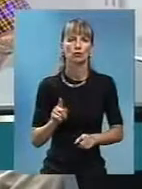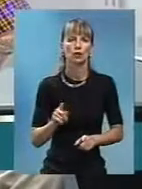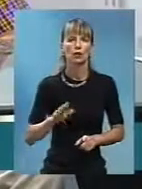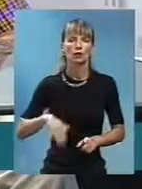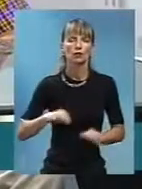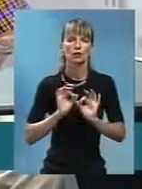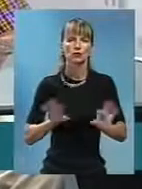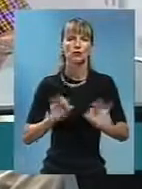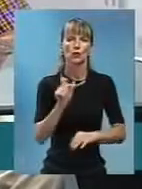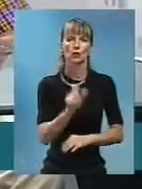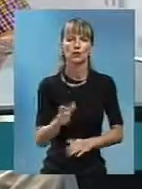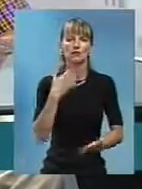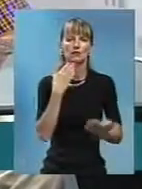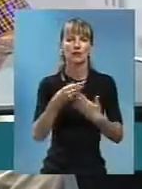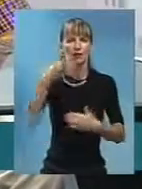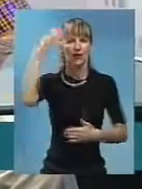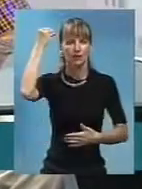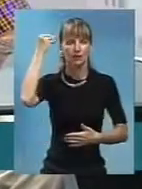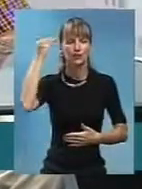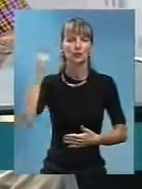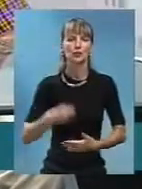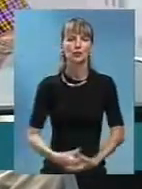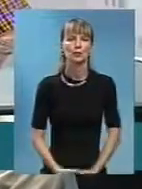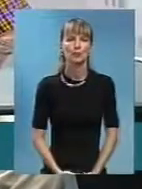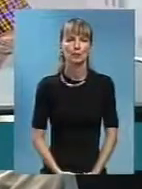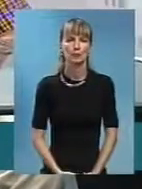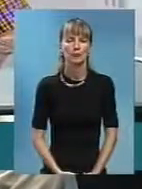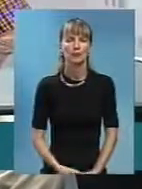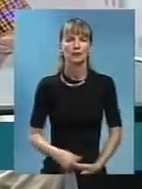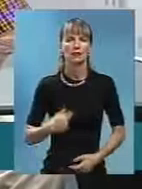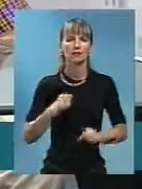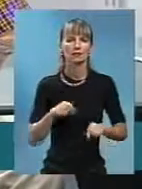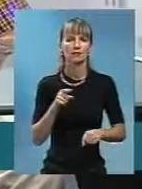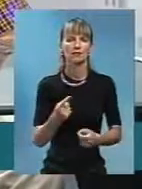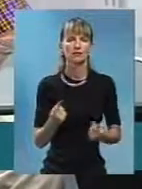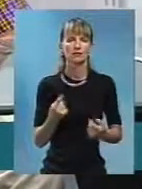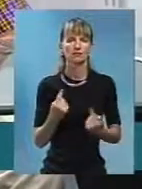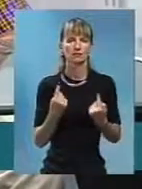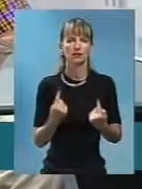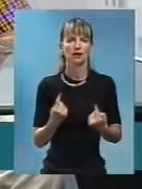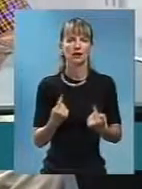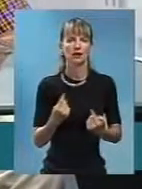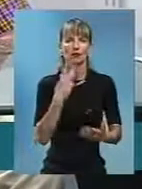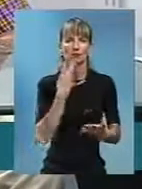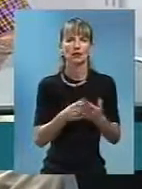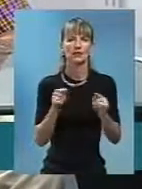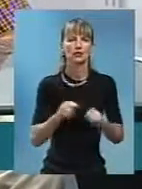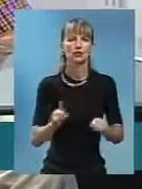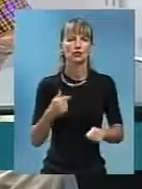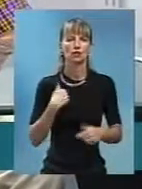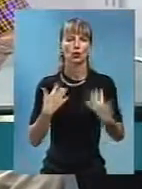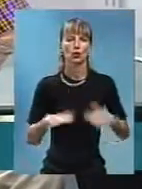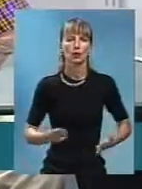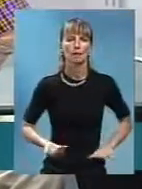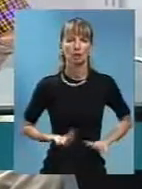потім, розповідаючи людям свої враження, я міг максимально коректно зобразити те, що я вже